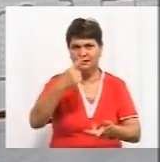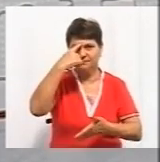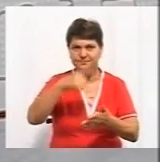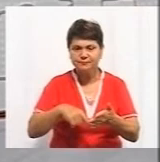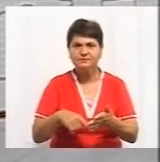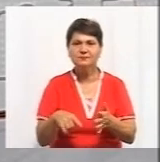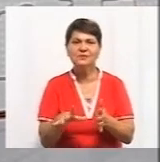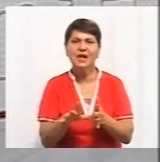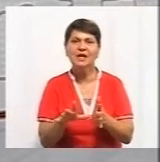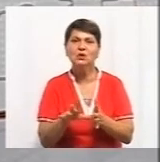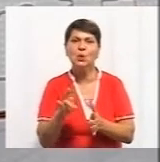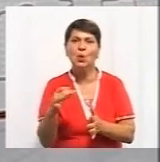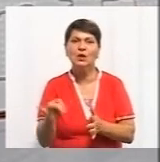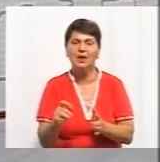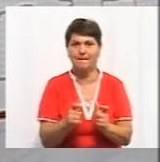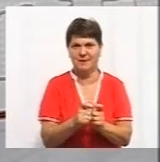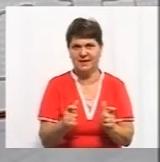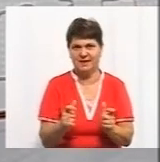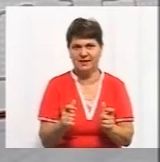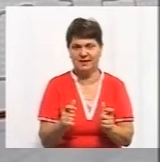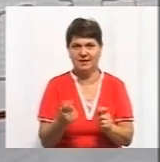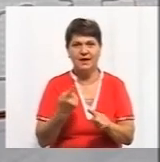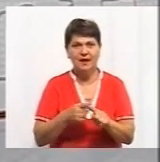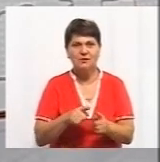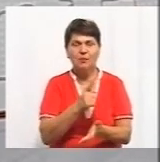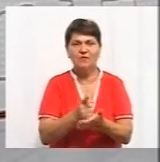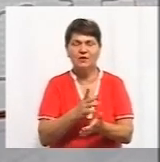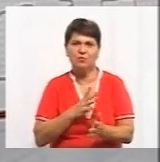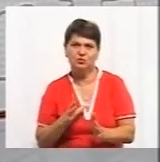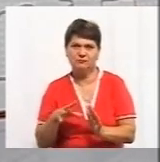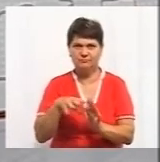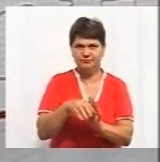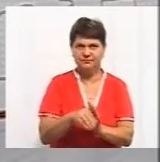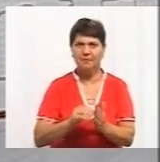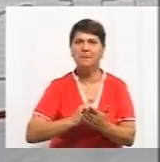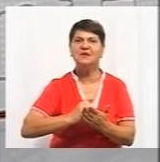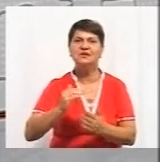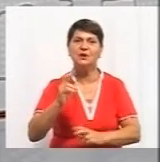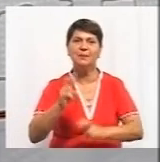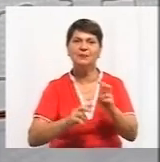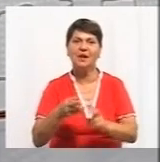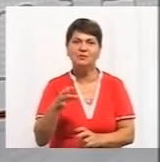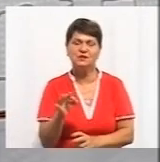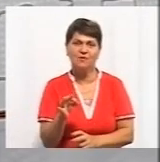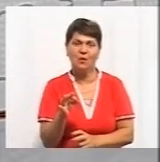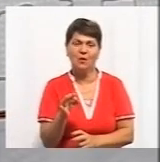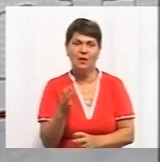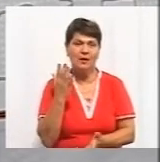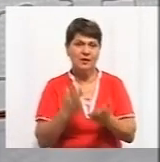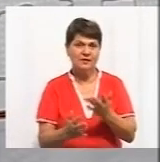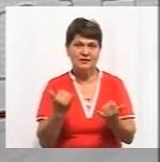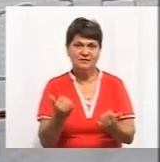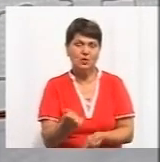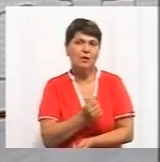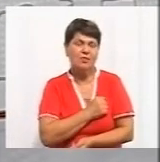білет. Тому що впровадження електронного білету, вона повинна дати підвищення доходів підприємства. Відповідно, якщо сьогодні, на жаль,